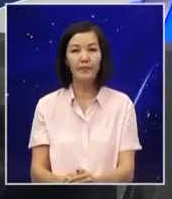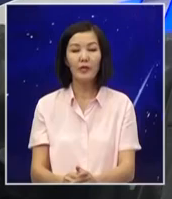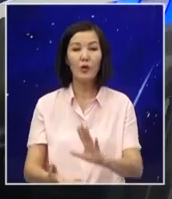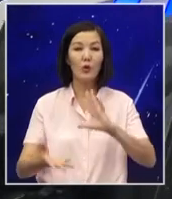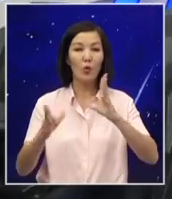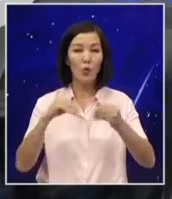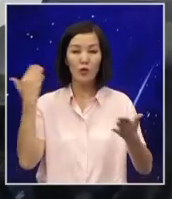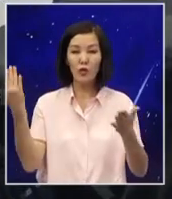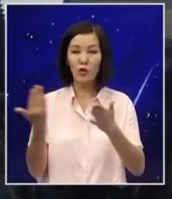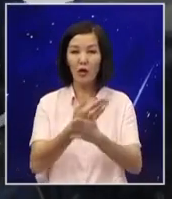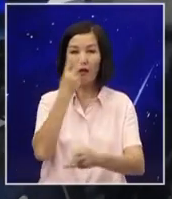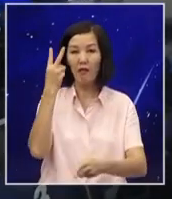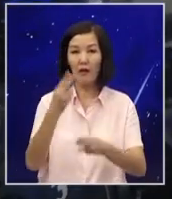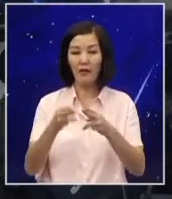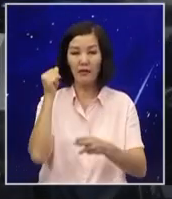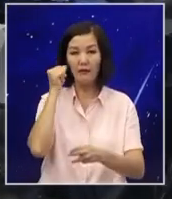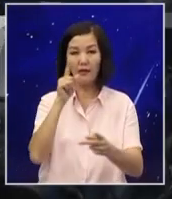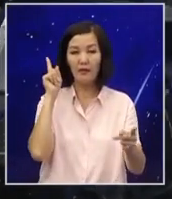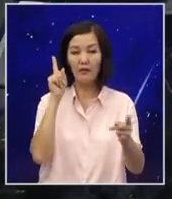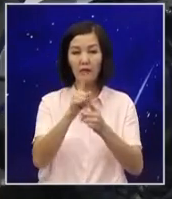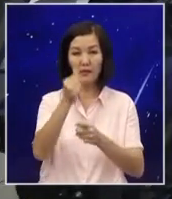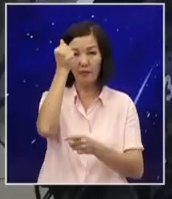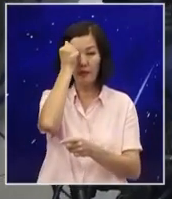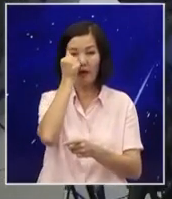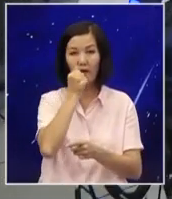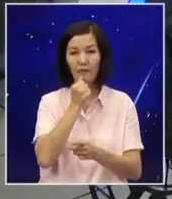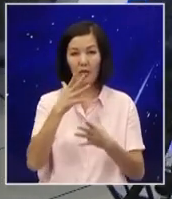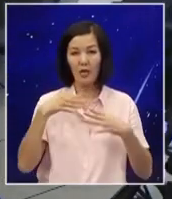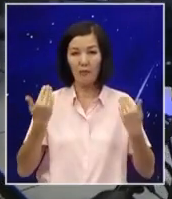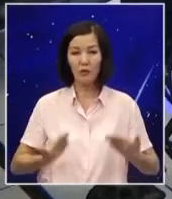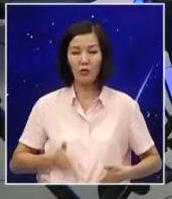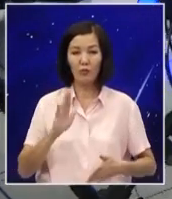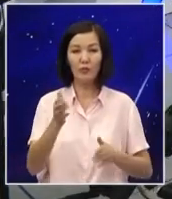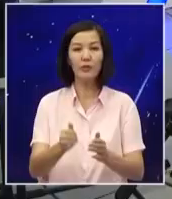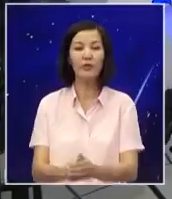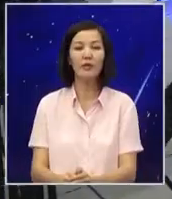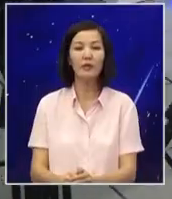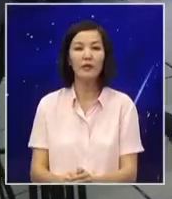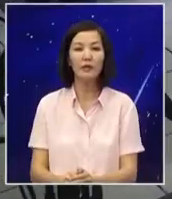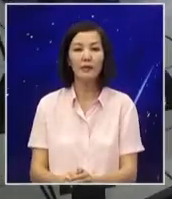Қымбатты көрермен, бүгінге келіп түскен ақпараттар легі осындай. Назарларыңызға рахмет, амандықта жүздескенше.